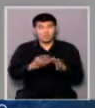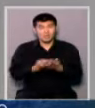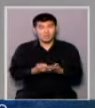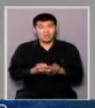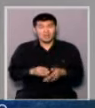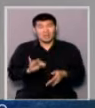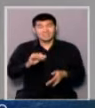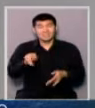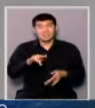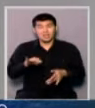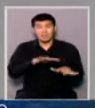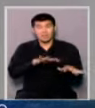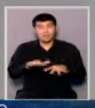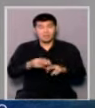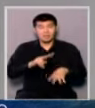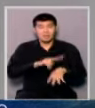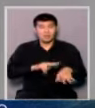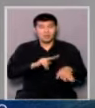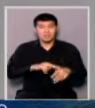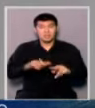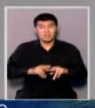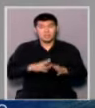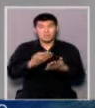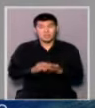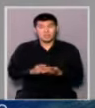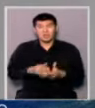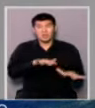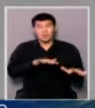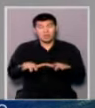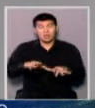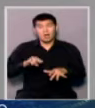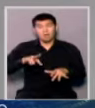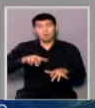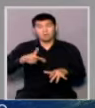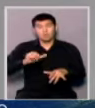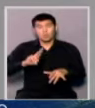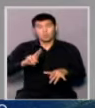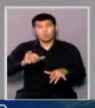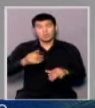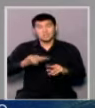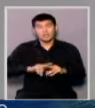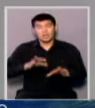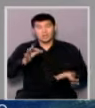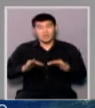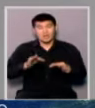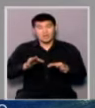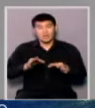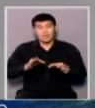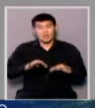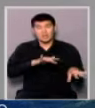возбужденное Исатайским районным отделом полиции по данному факту в отношении Мукышева и Куанышбекова уголовное дело по